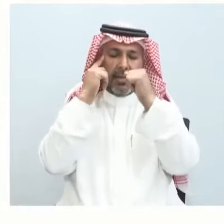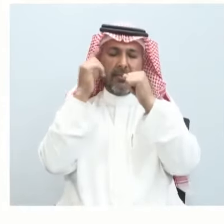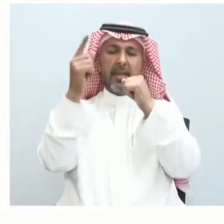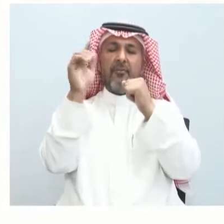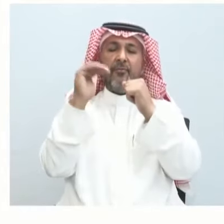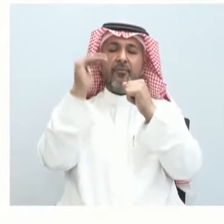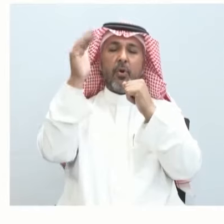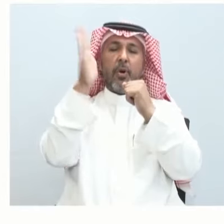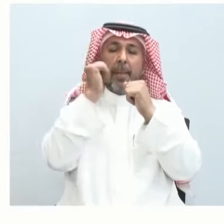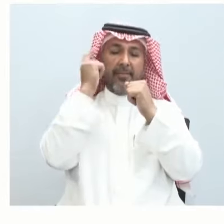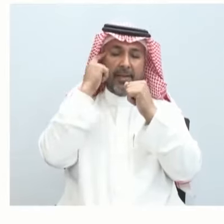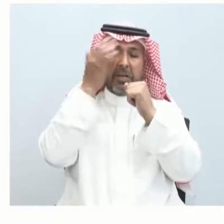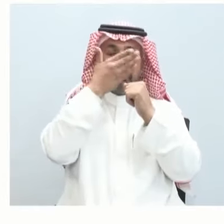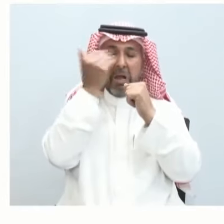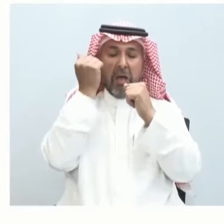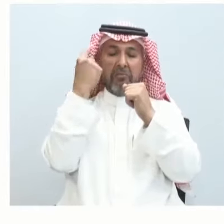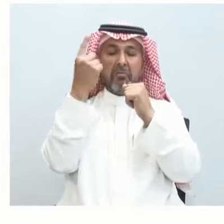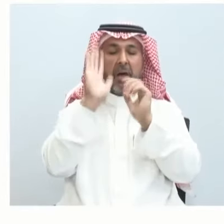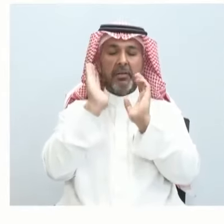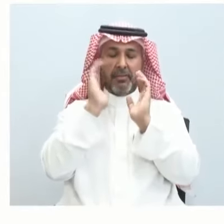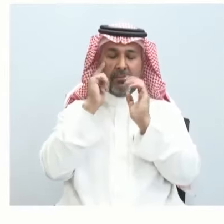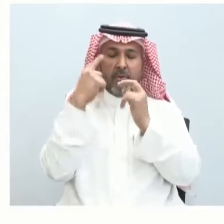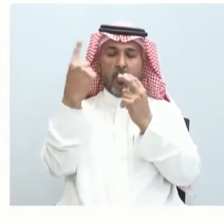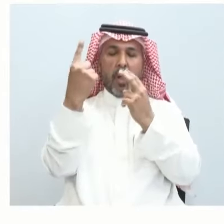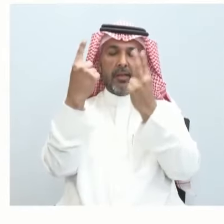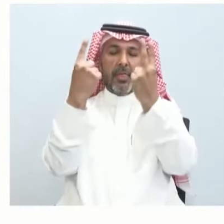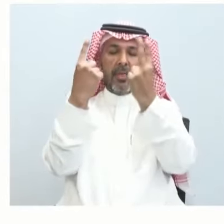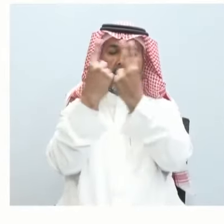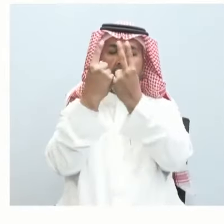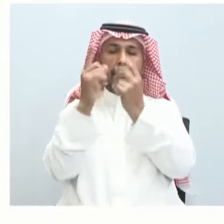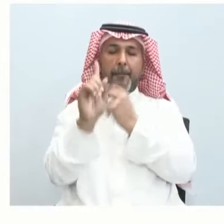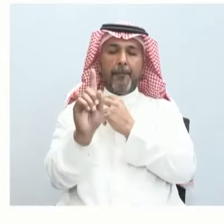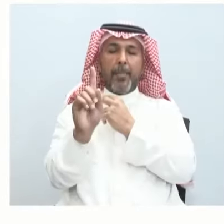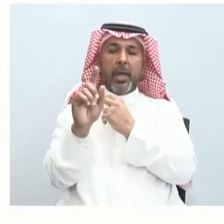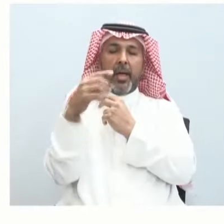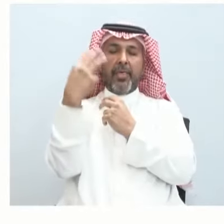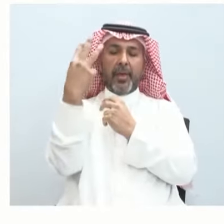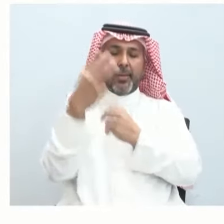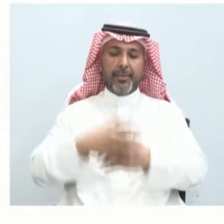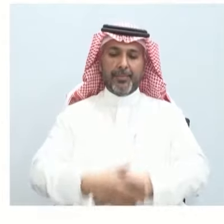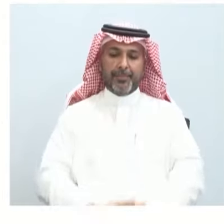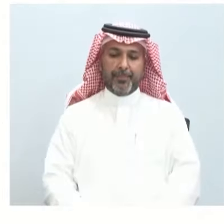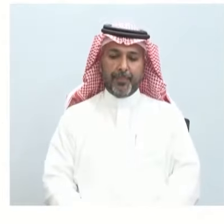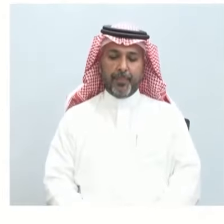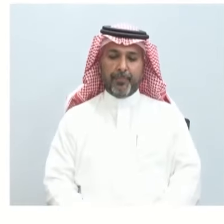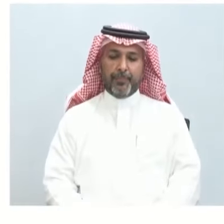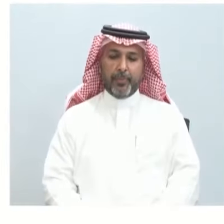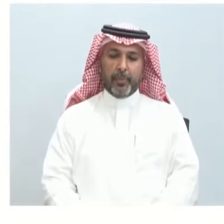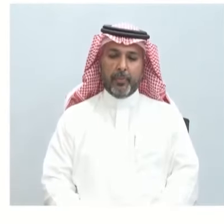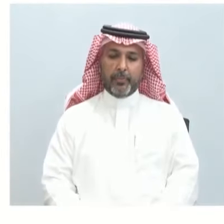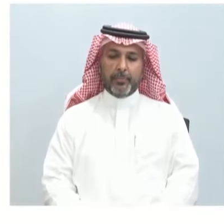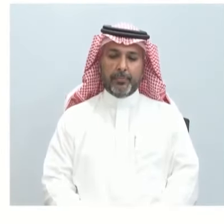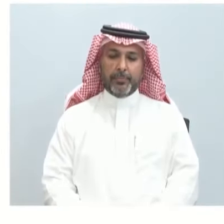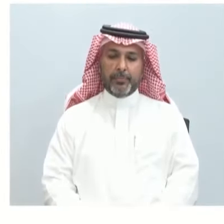الاسس يساوي واحد اذا ما اس واحد اس اثنين يقوم بجمع الاسس فنحصل على